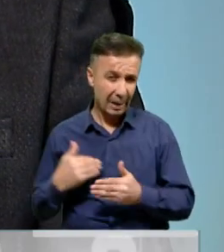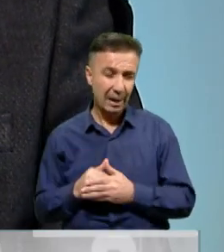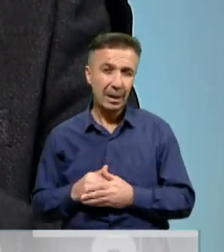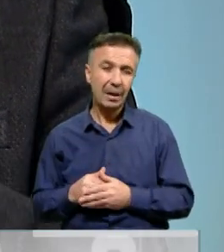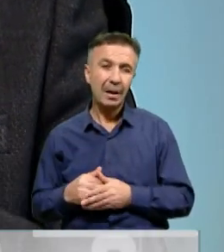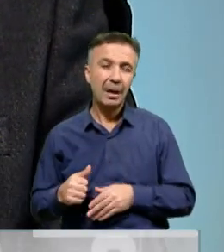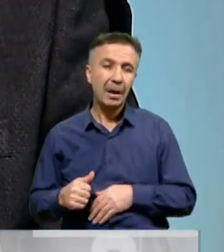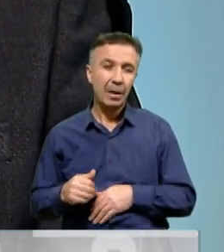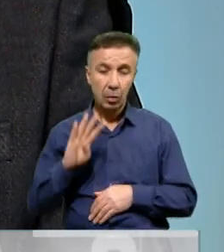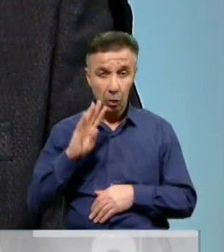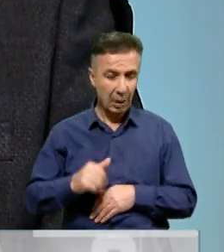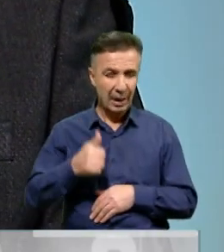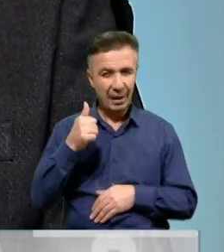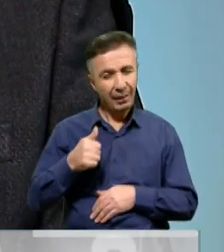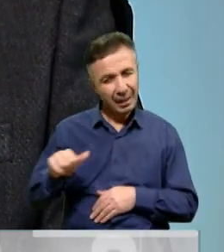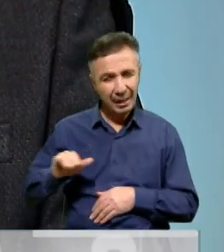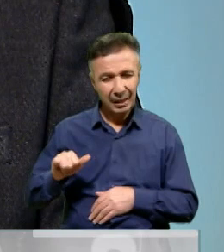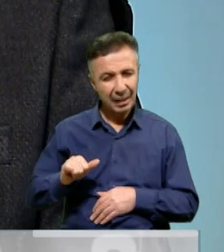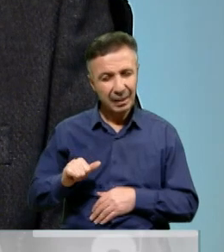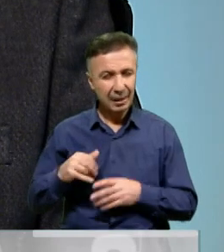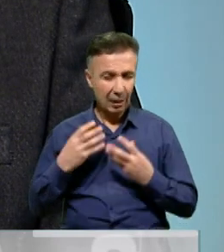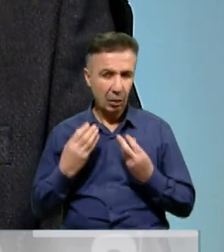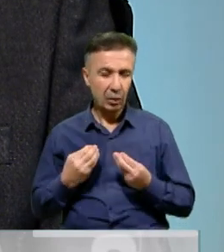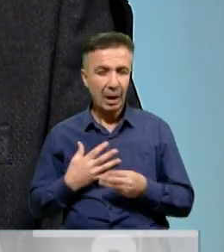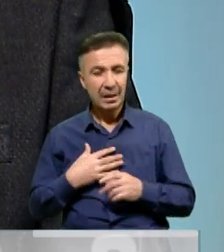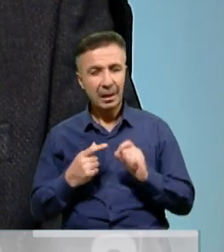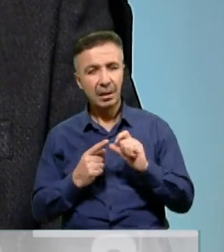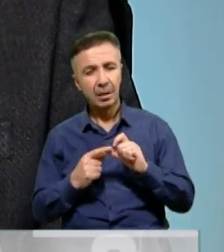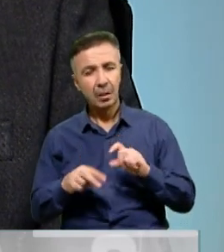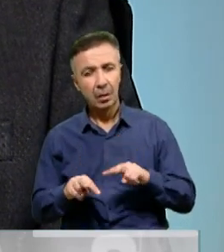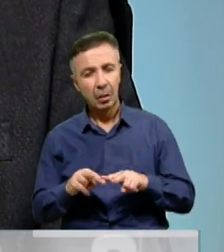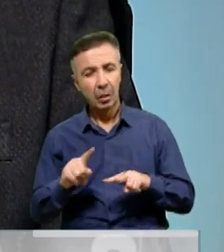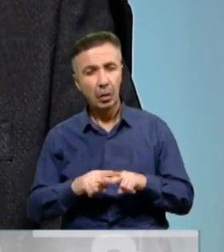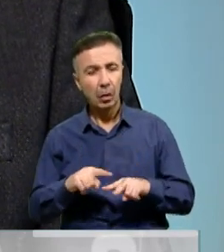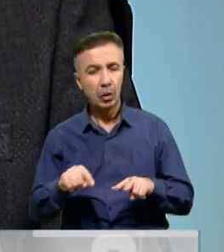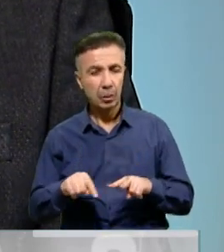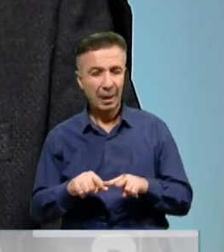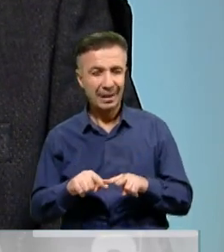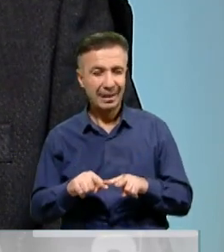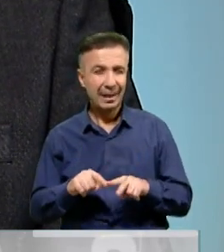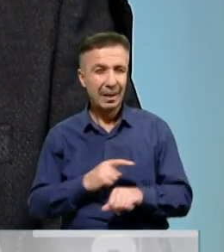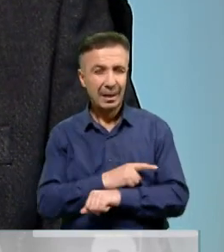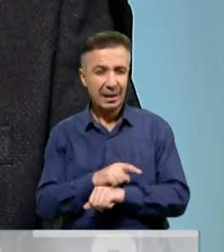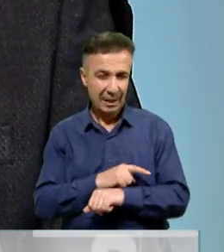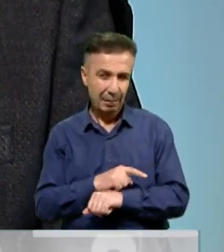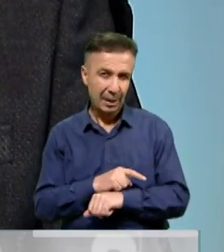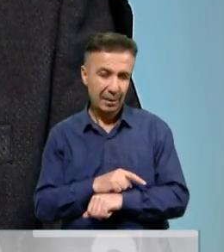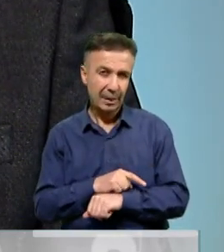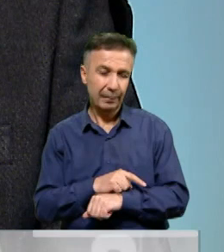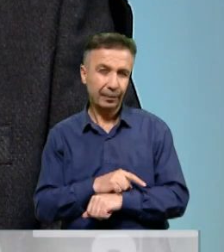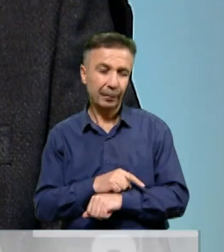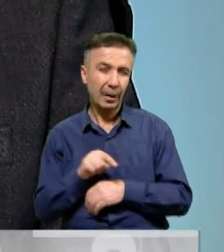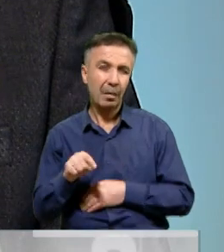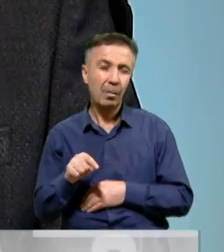halife efendilerimizin yanlarında kaldı. Hazreti Osman döneminde Hazreti Osman radıyallahu anh